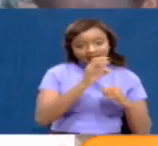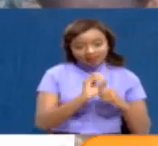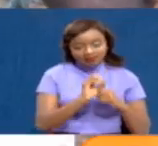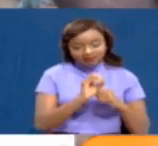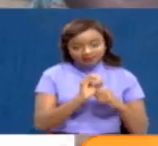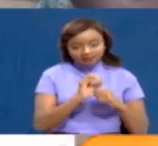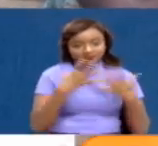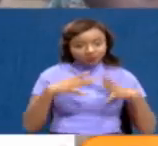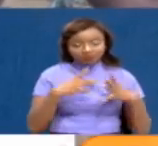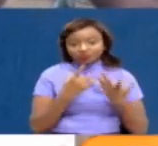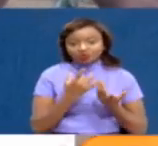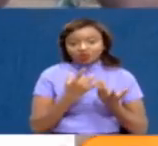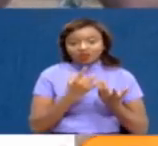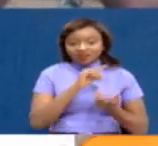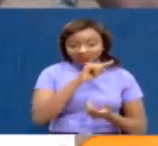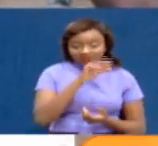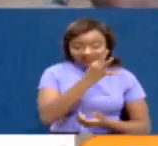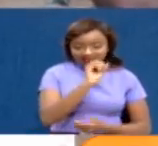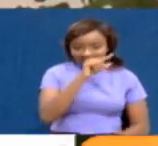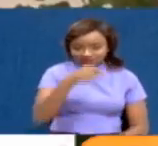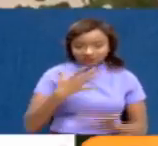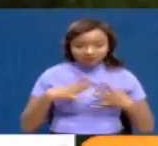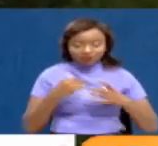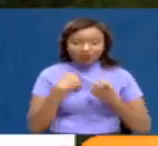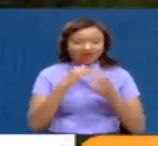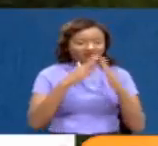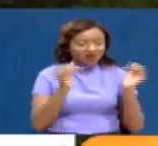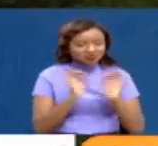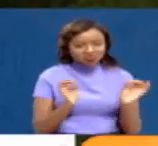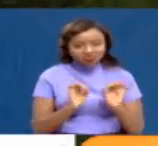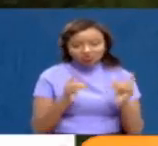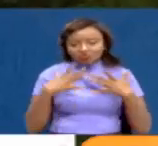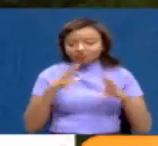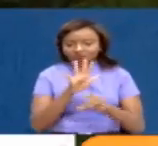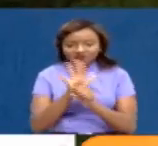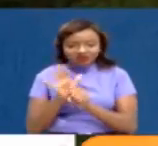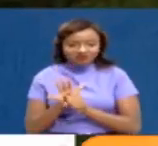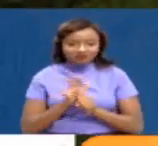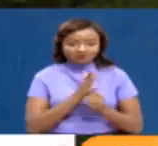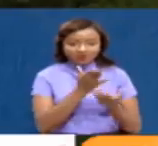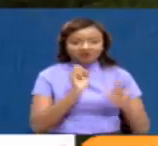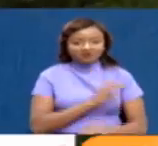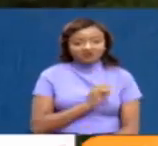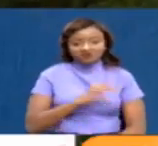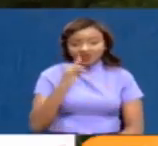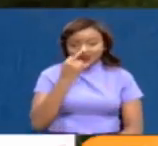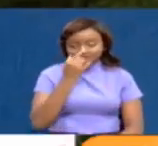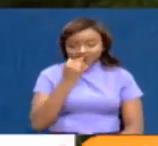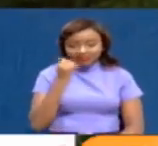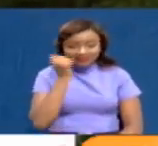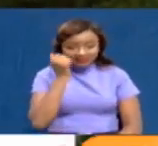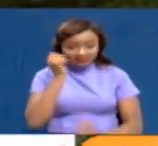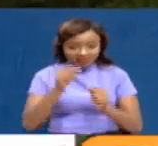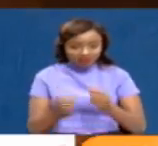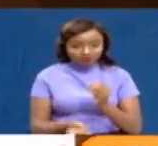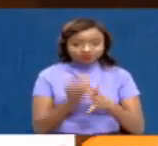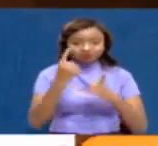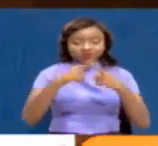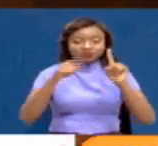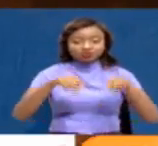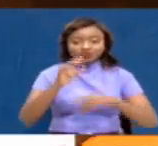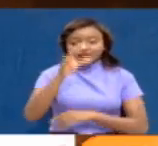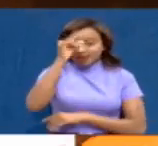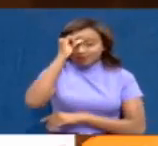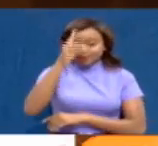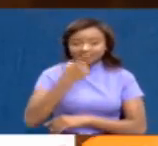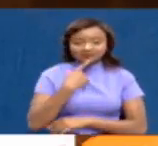makao, wengi sasa wakihofia maambukizi ya magonjwa. Katika hotuba yake hii leo, Rais Uhuru Kenyatta amesema kuwa serikali ina